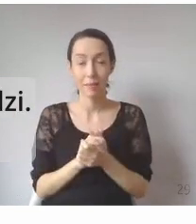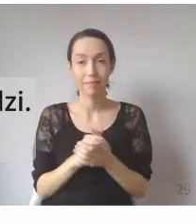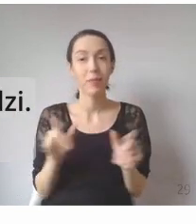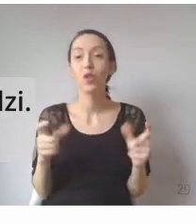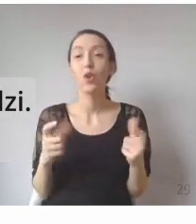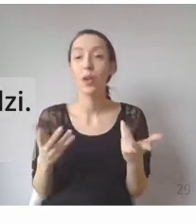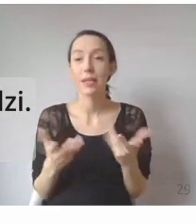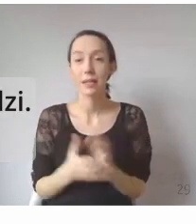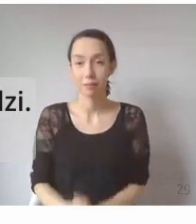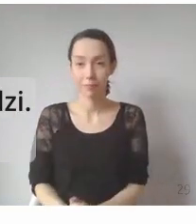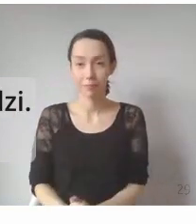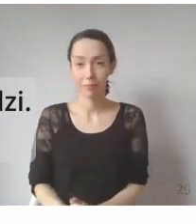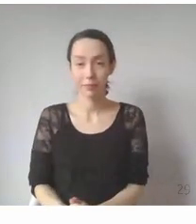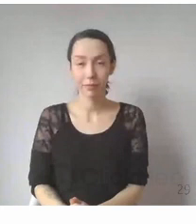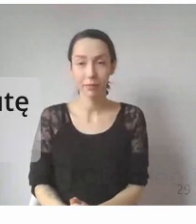chodzi.